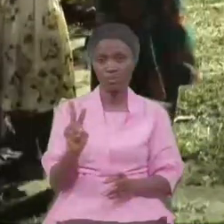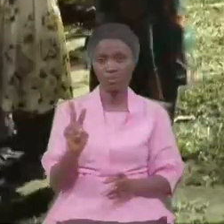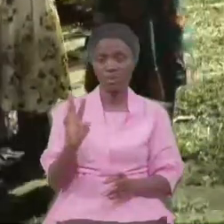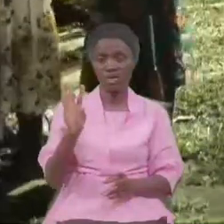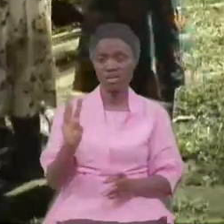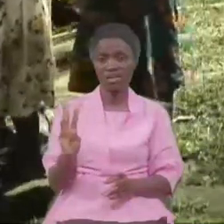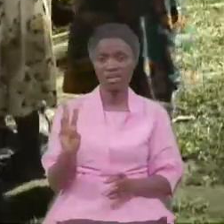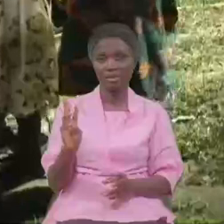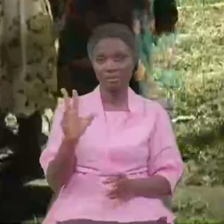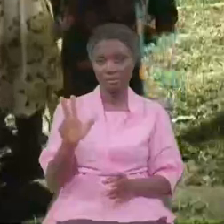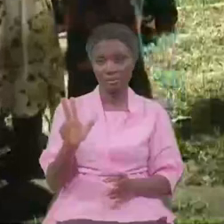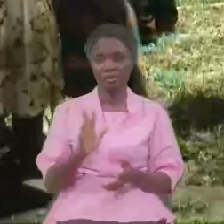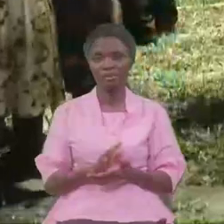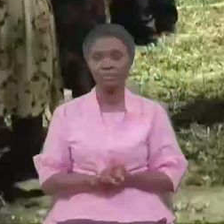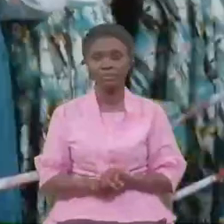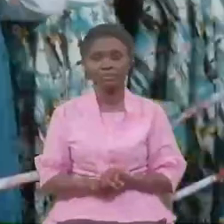234-91-54-4-4-9-2-6-3.